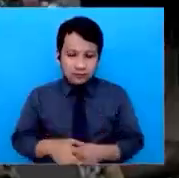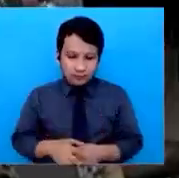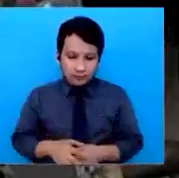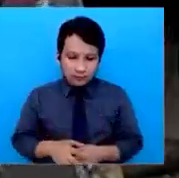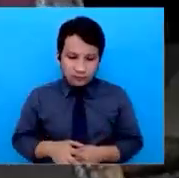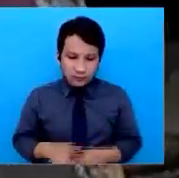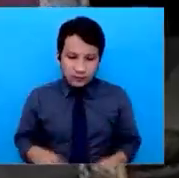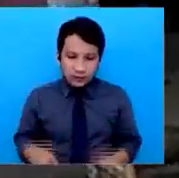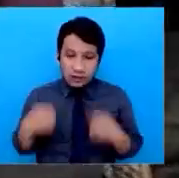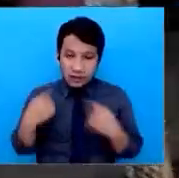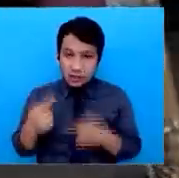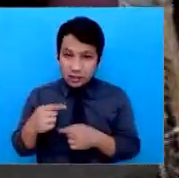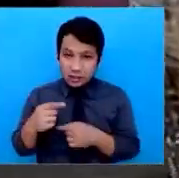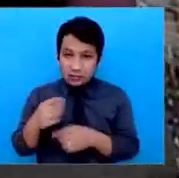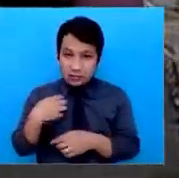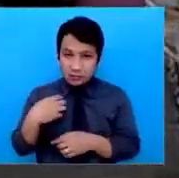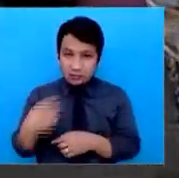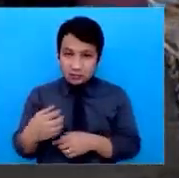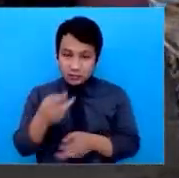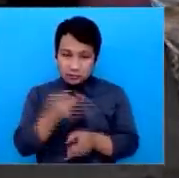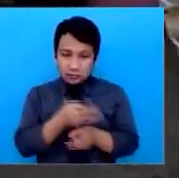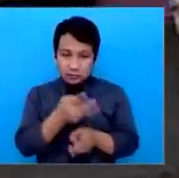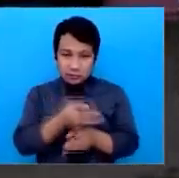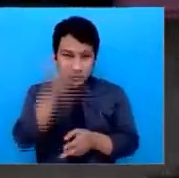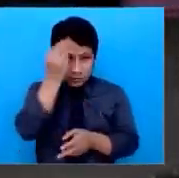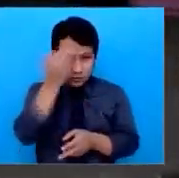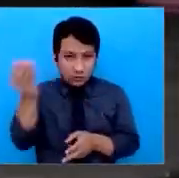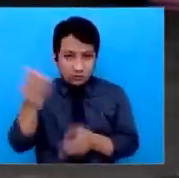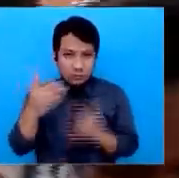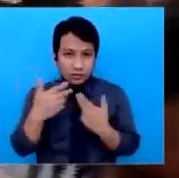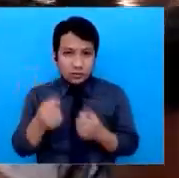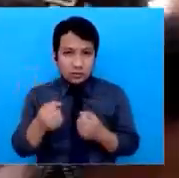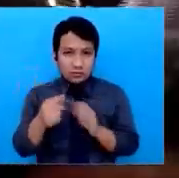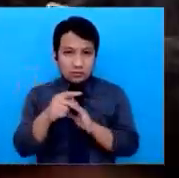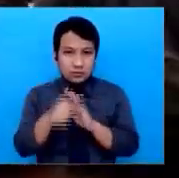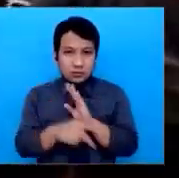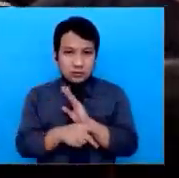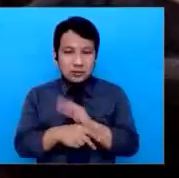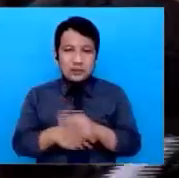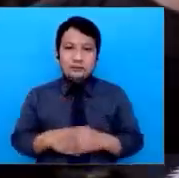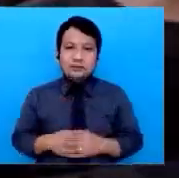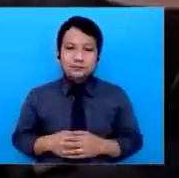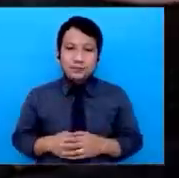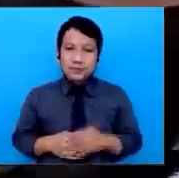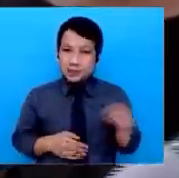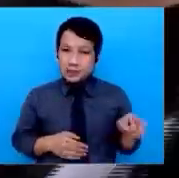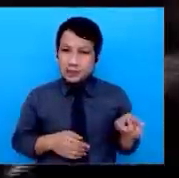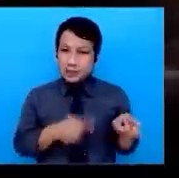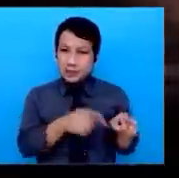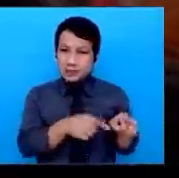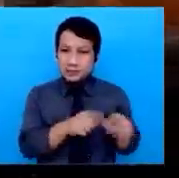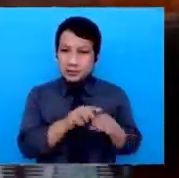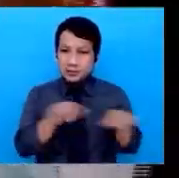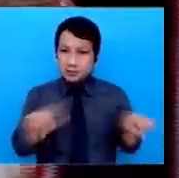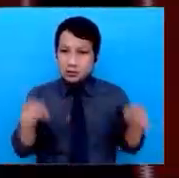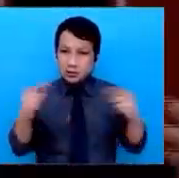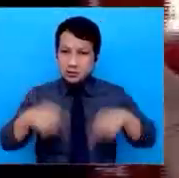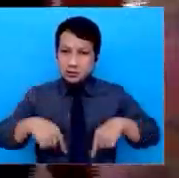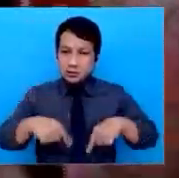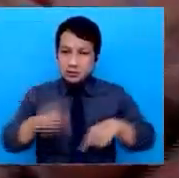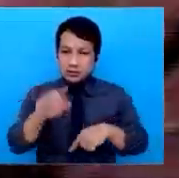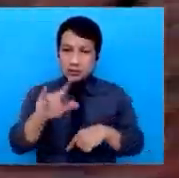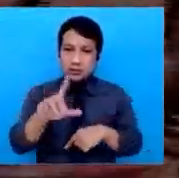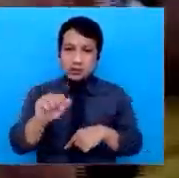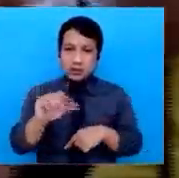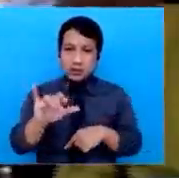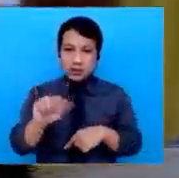Meron namang ilang pulis na nagpapaalala na sundin ang health protocols. Isa nga sa mga puntahan rito, itong Elias Street, sa